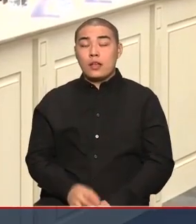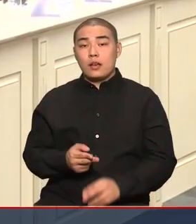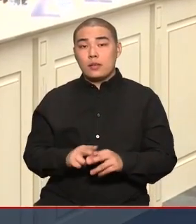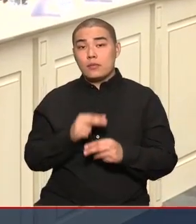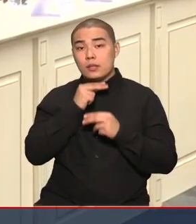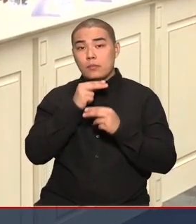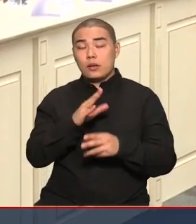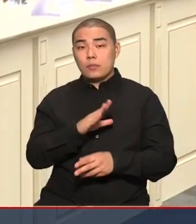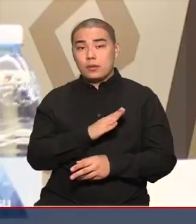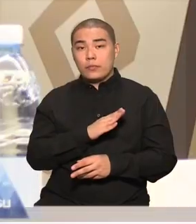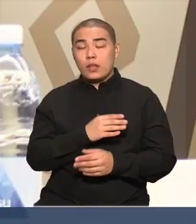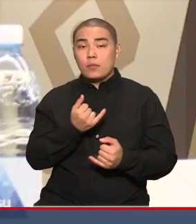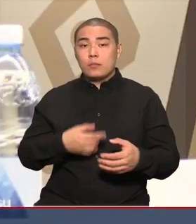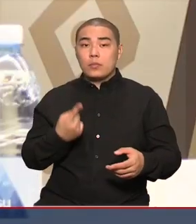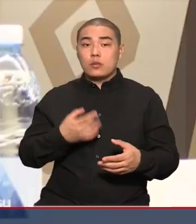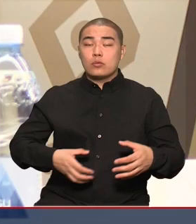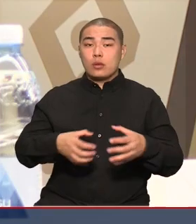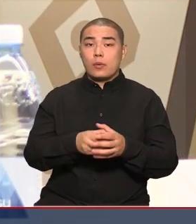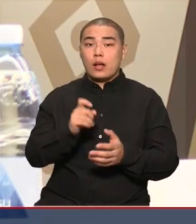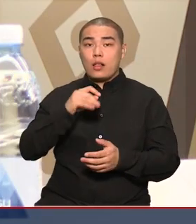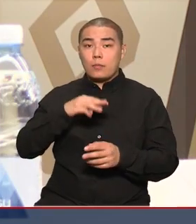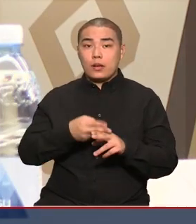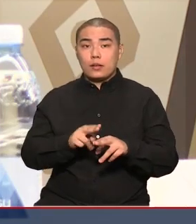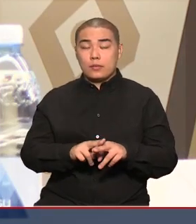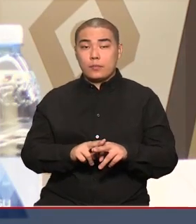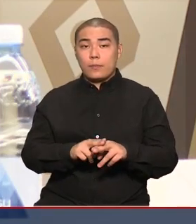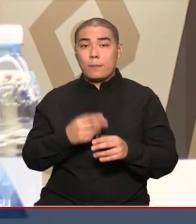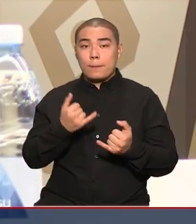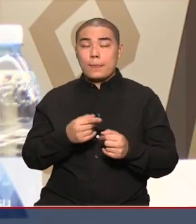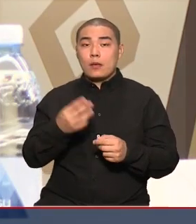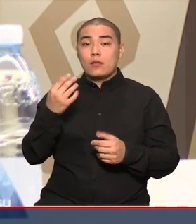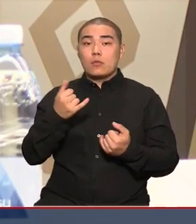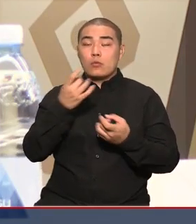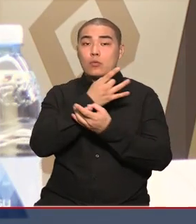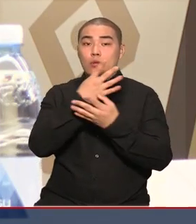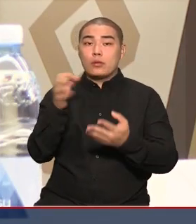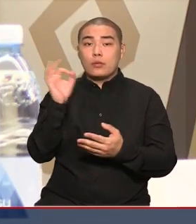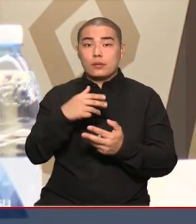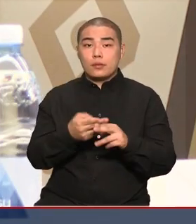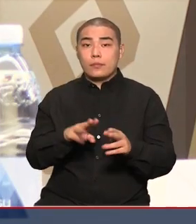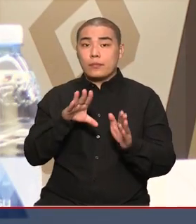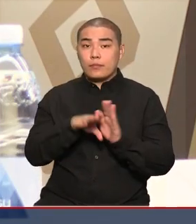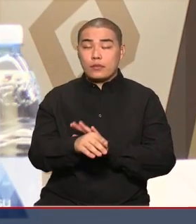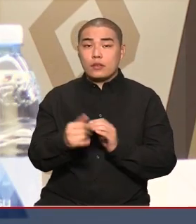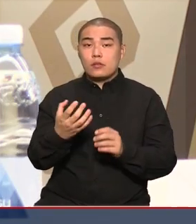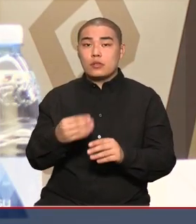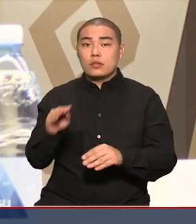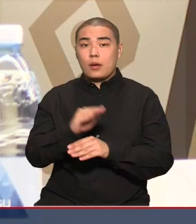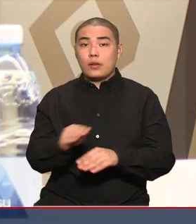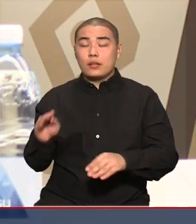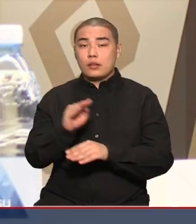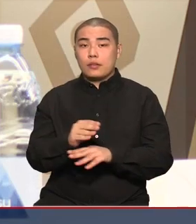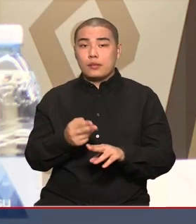назар аудартты. Бір топ ғалым осы руханият өкілдері болып, мәдениет туралы заңға кішкене қосымшалар енгізу